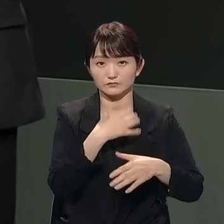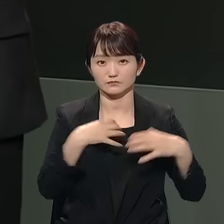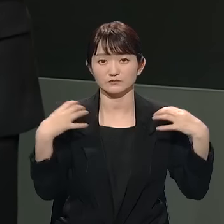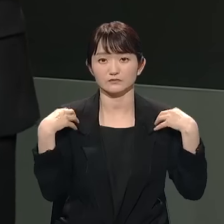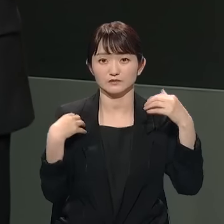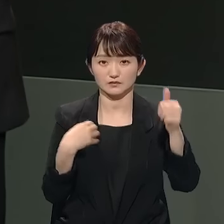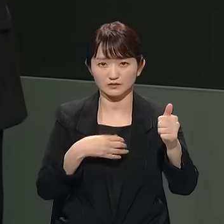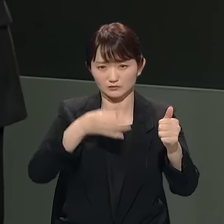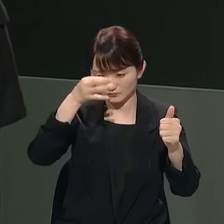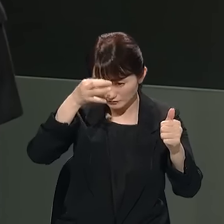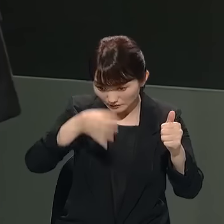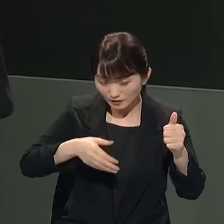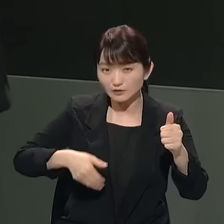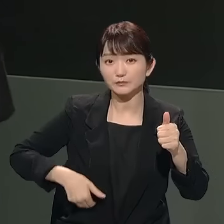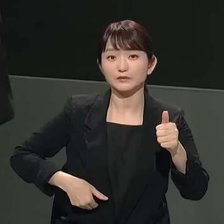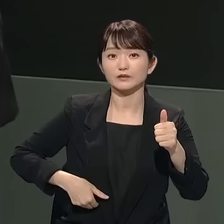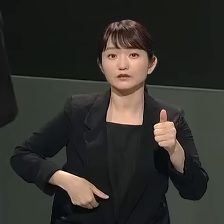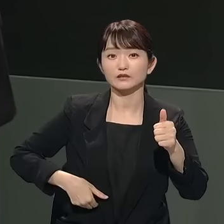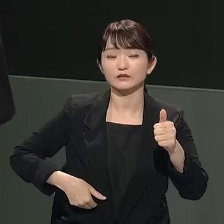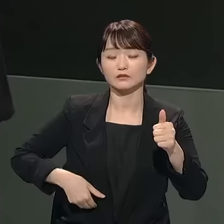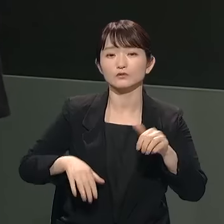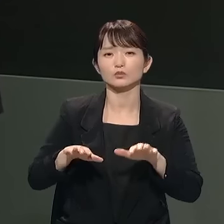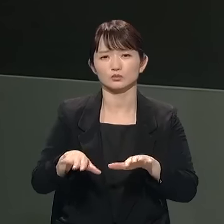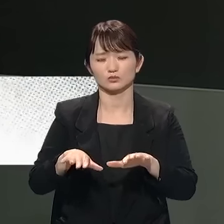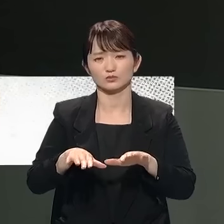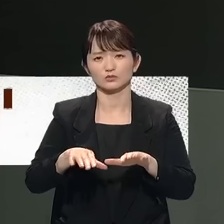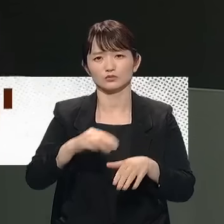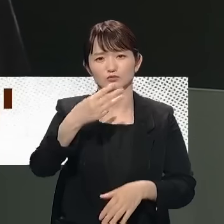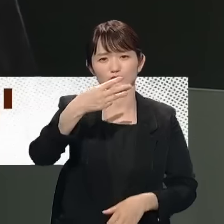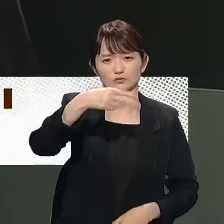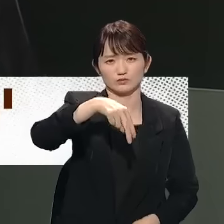좀 필요하다 했었는데요. 오늘